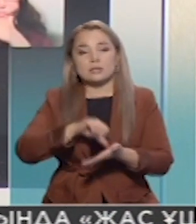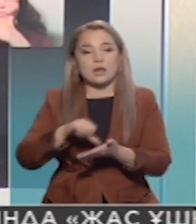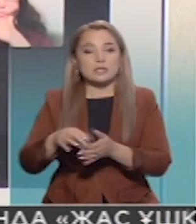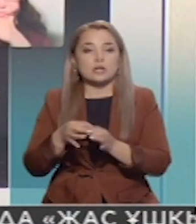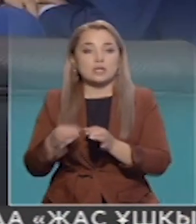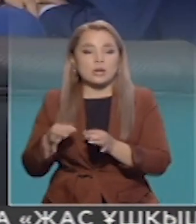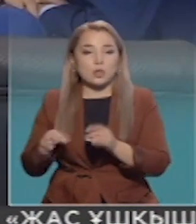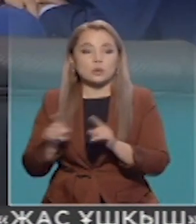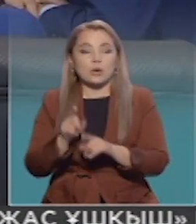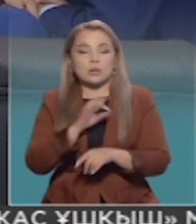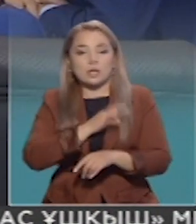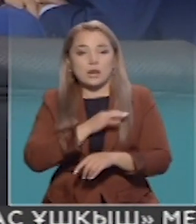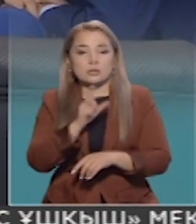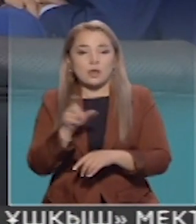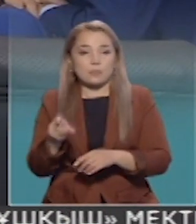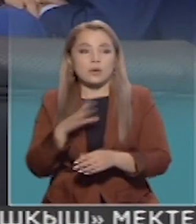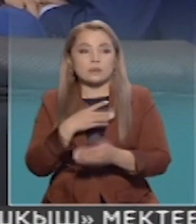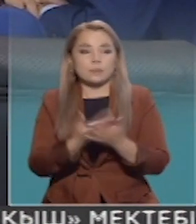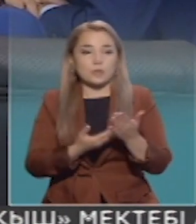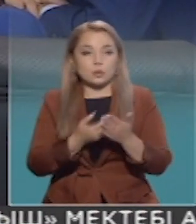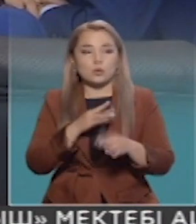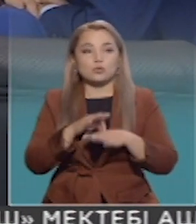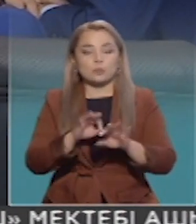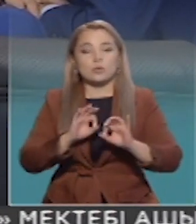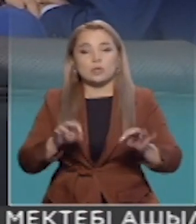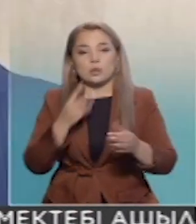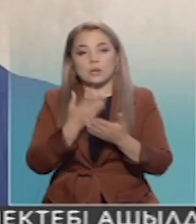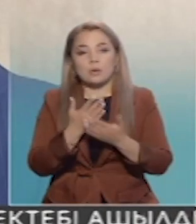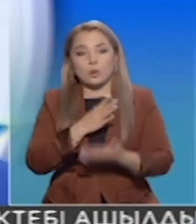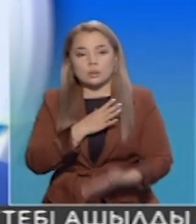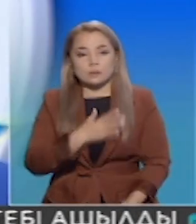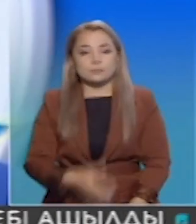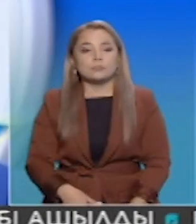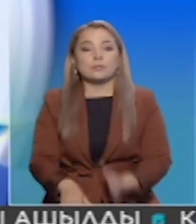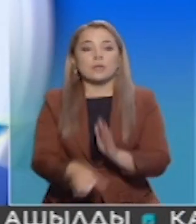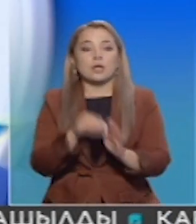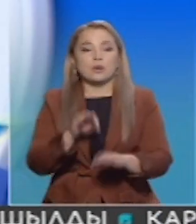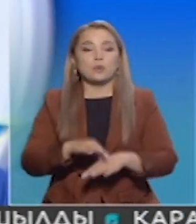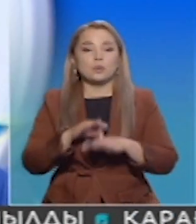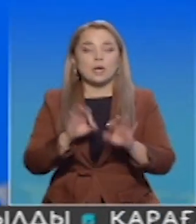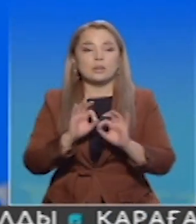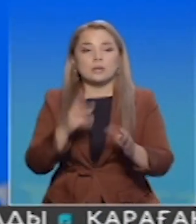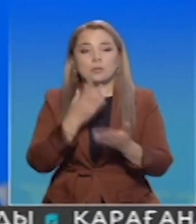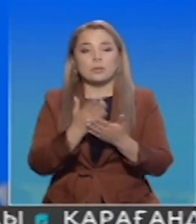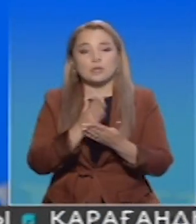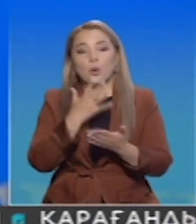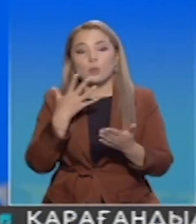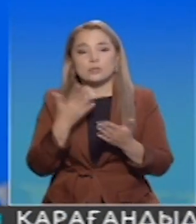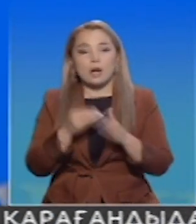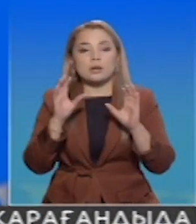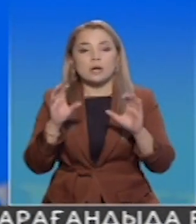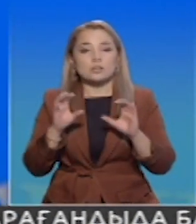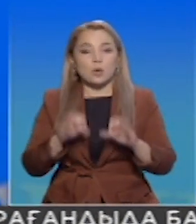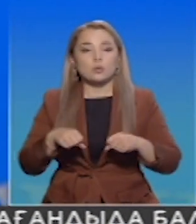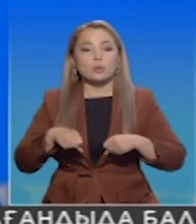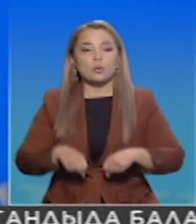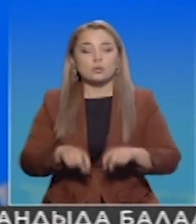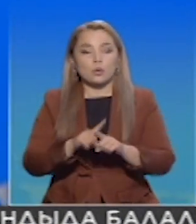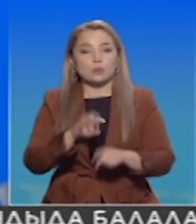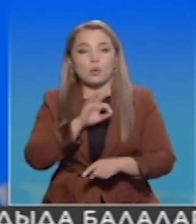аралап, халықпен кездесіп, түсіндіру жұмыстарын жүргізді. Референдум туралы айтатын болсақ, өз конституциялық